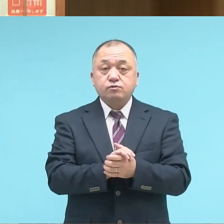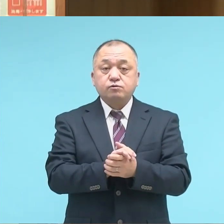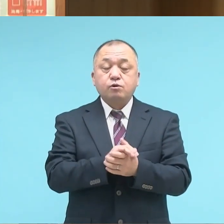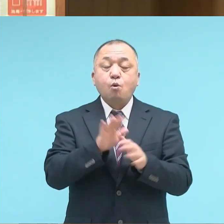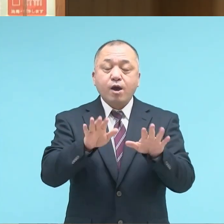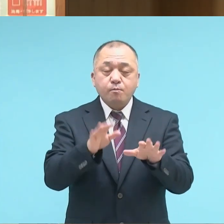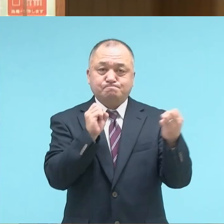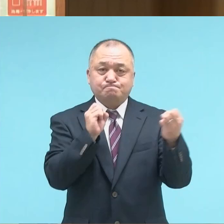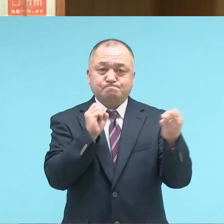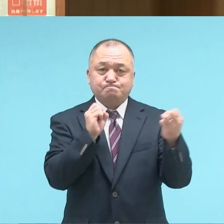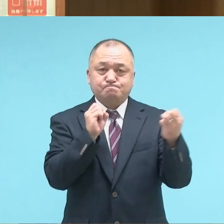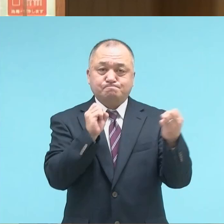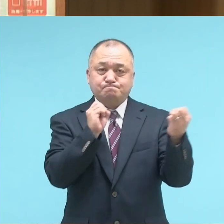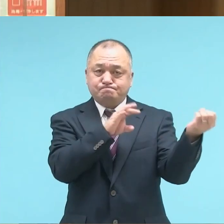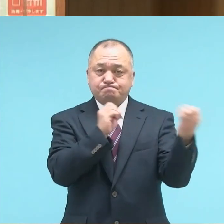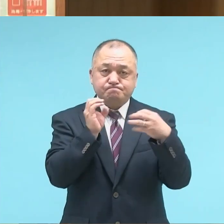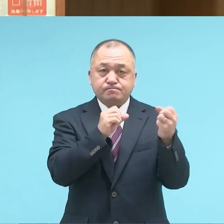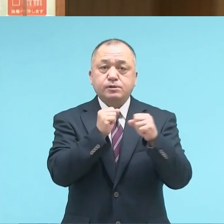を今回もさせていただい